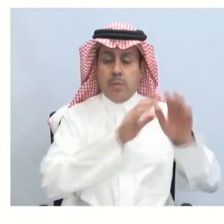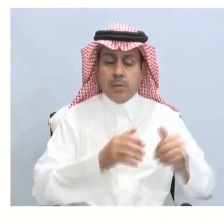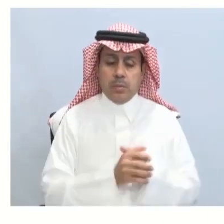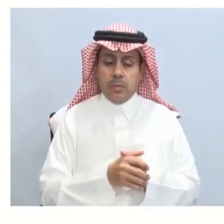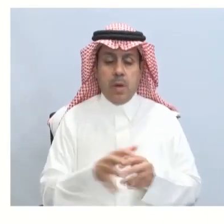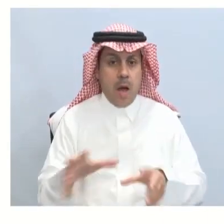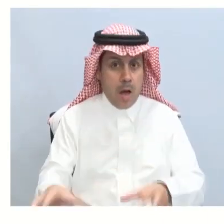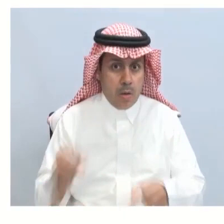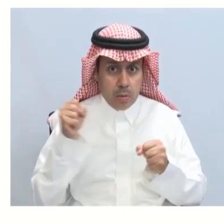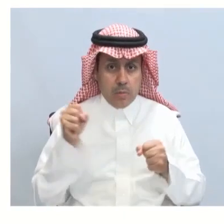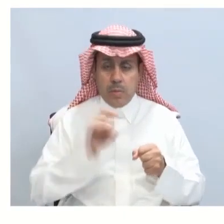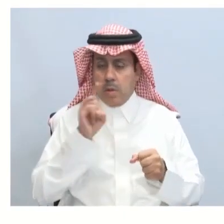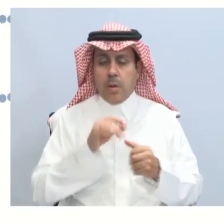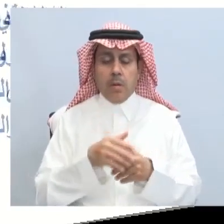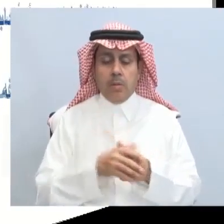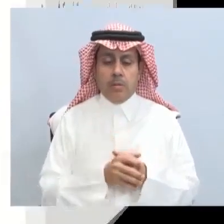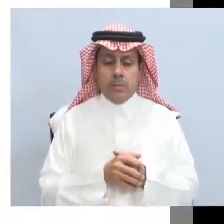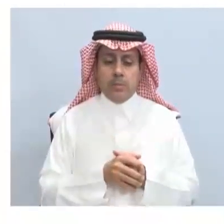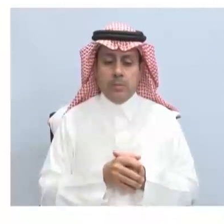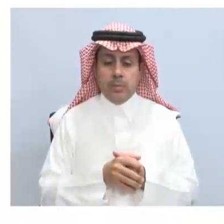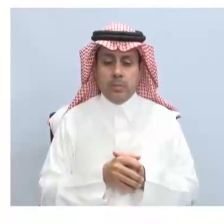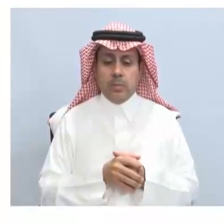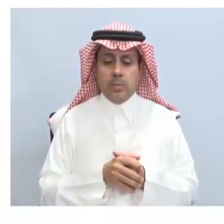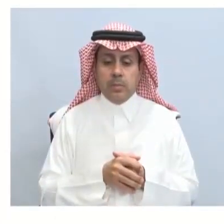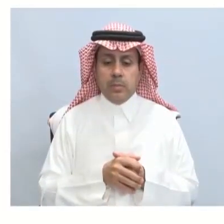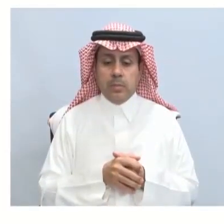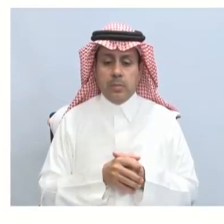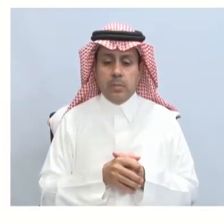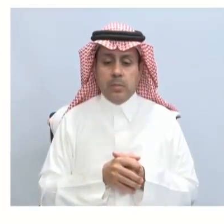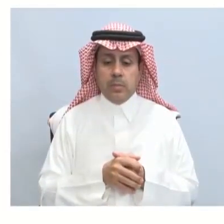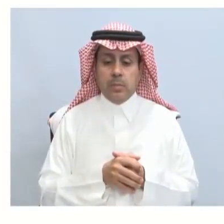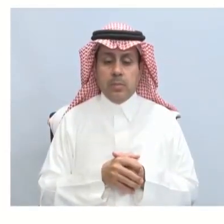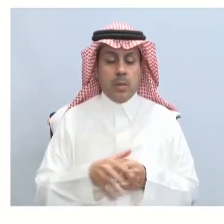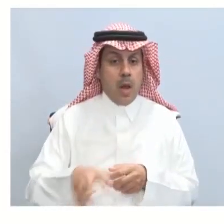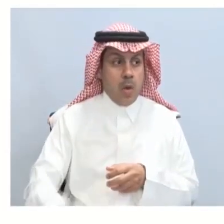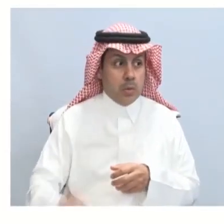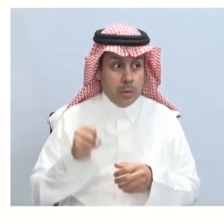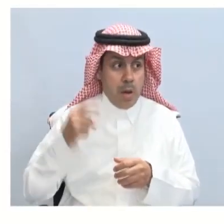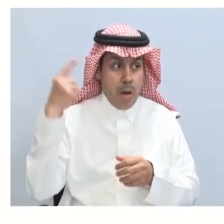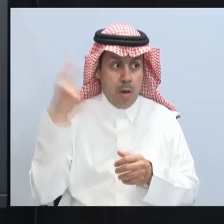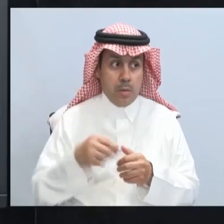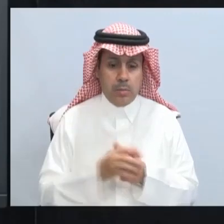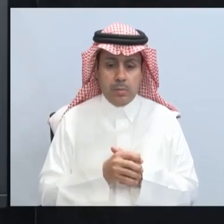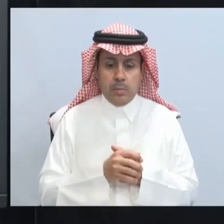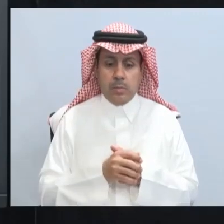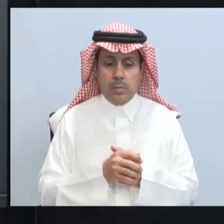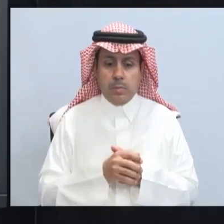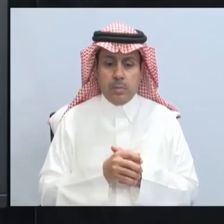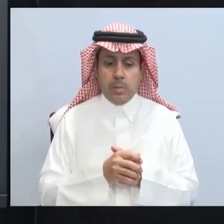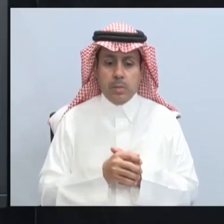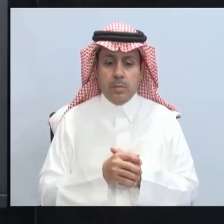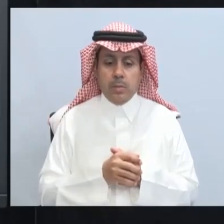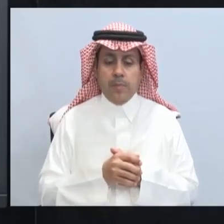لا يحل التقاطه اما هنا ناتي المراد بهذا المصطلح هنا مصطلح